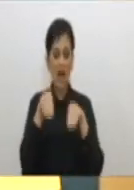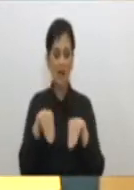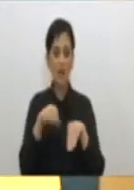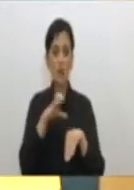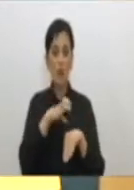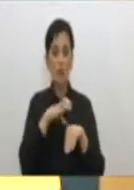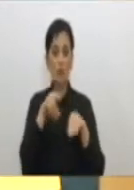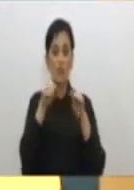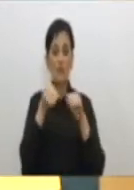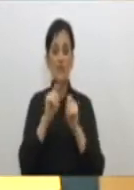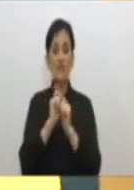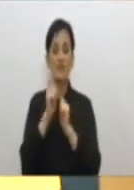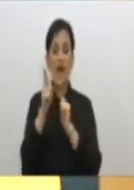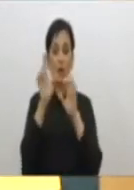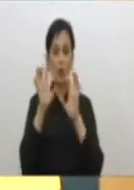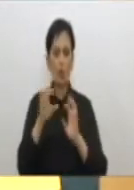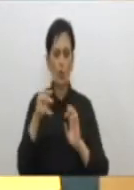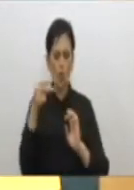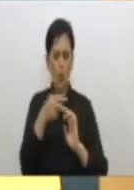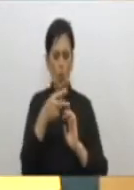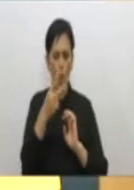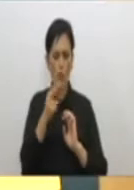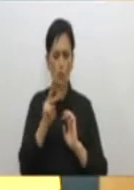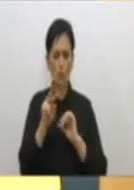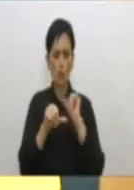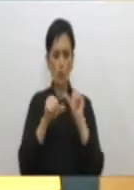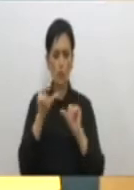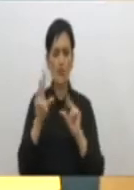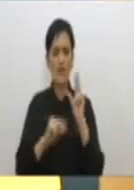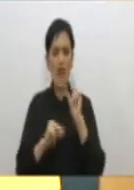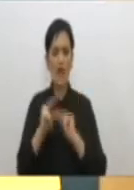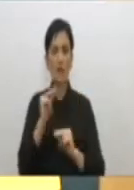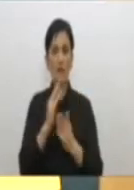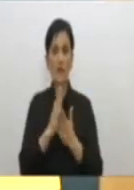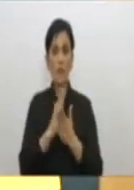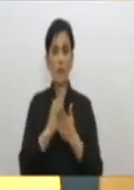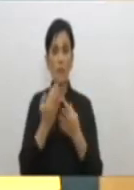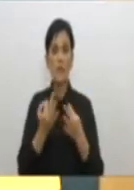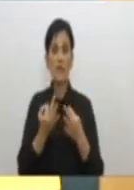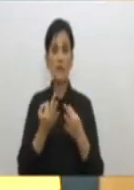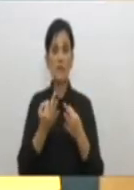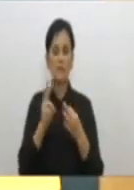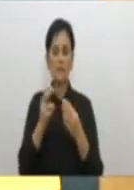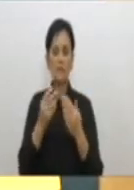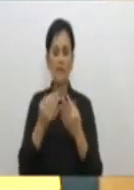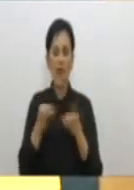რომლის დეკლარირება საგადასახადო კოდექსით 2022 წელს არის გათვალისწინებული, თავისუფლდება.